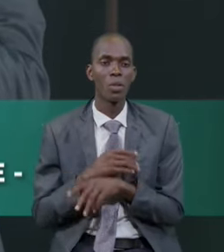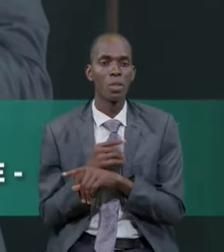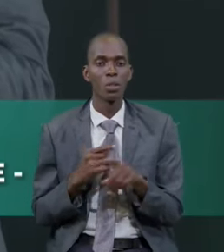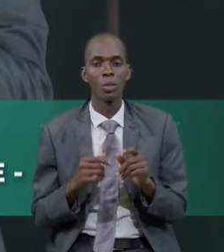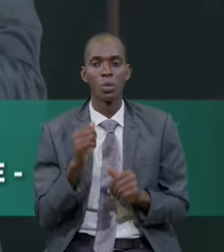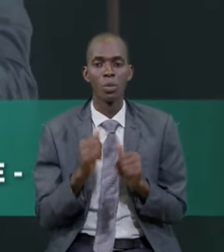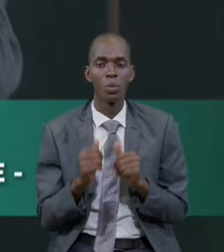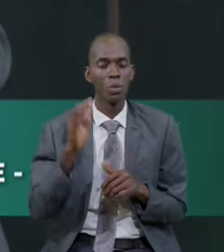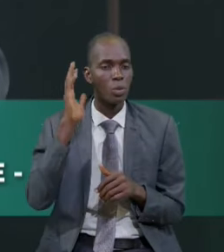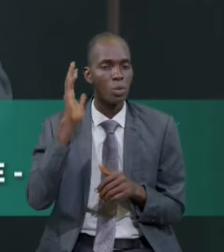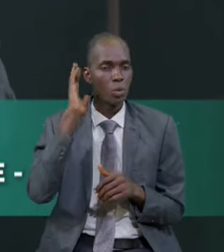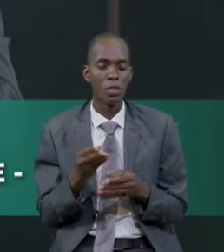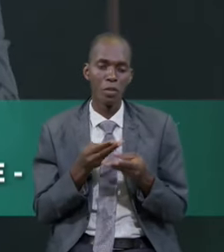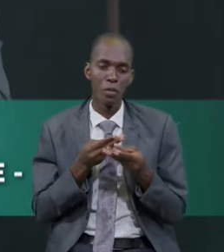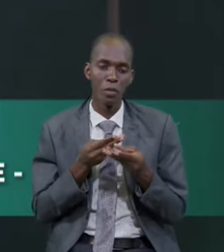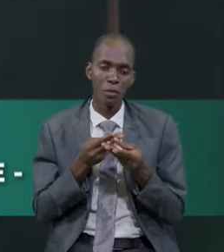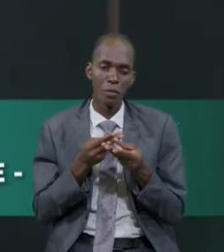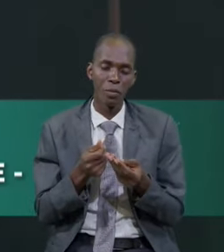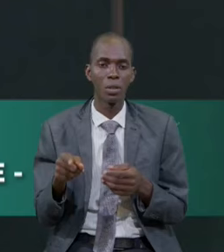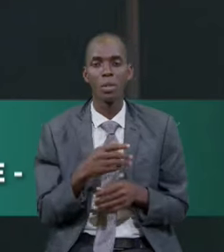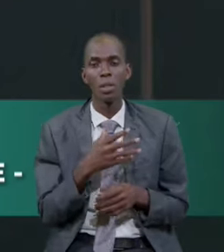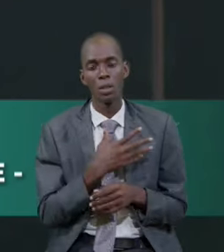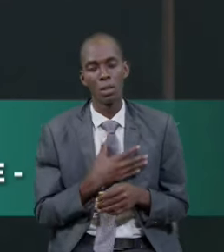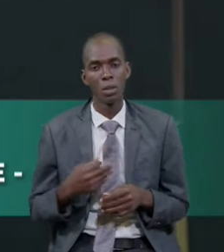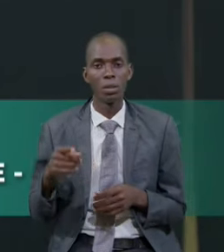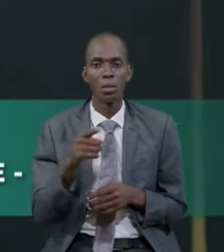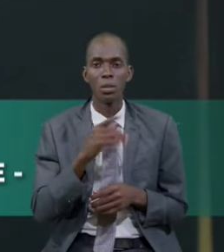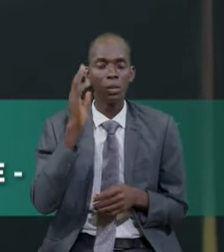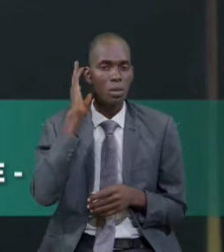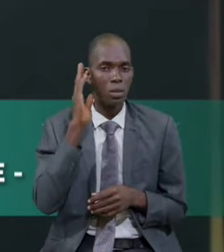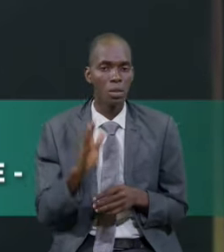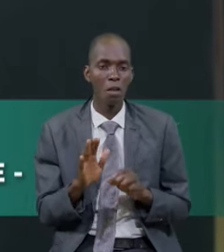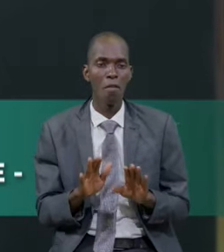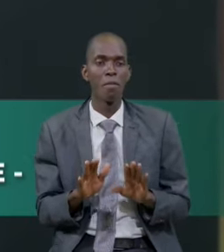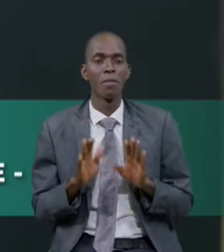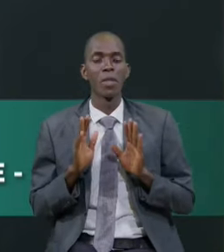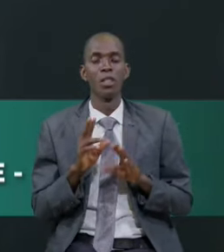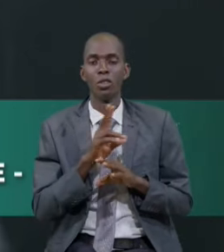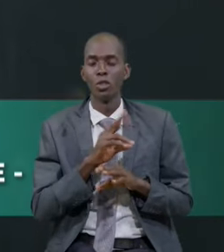J'établirai sur eux des pasteurs qui les paîtront et n'auront plus de crainte.